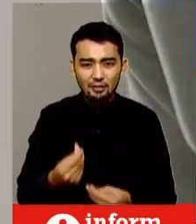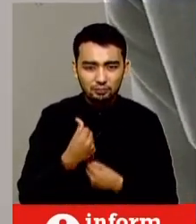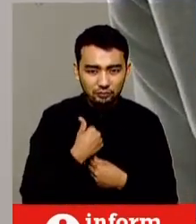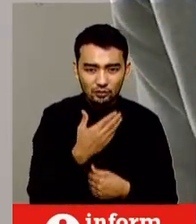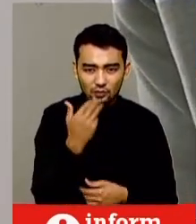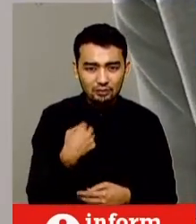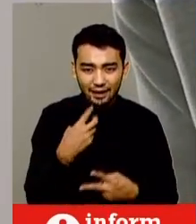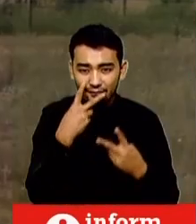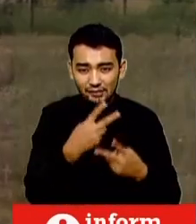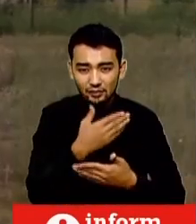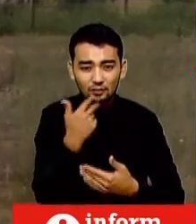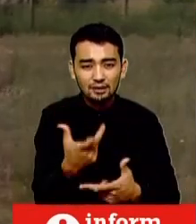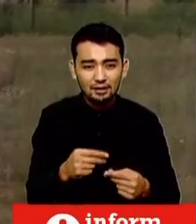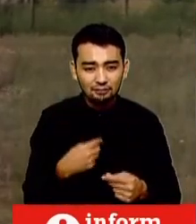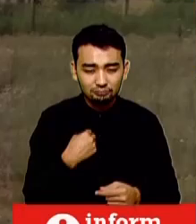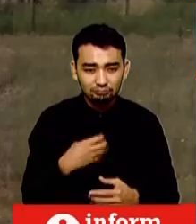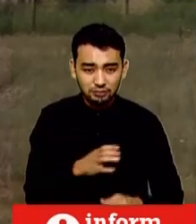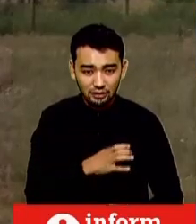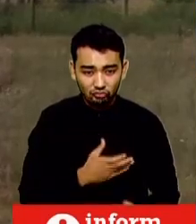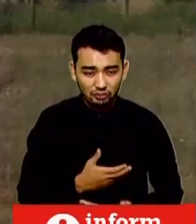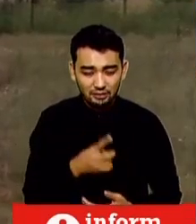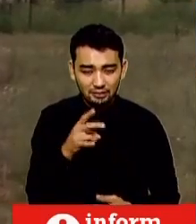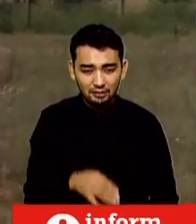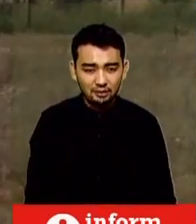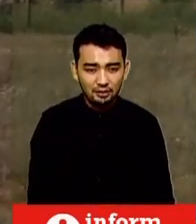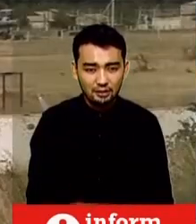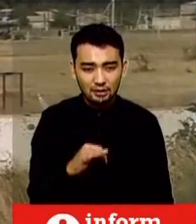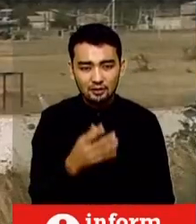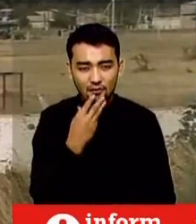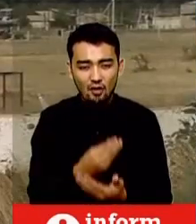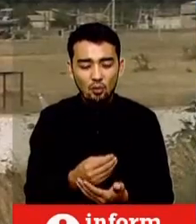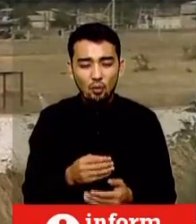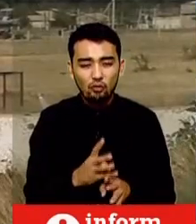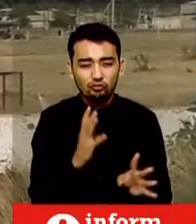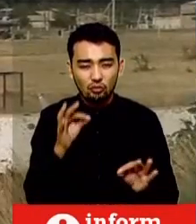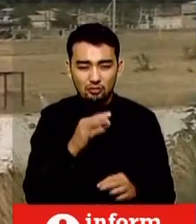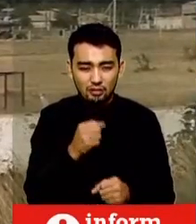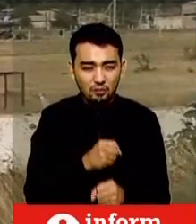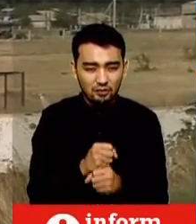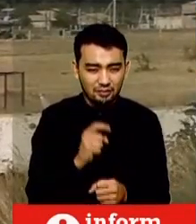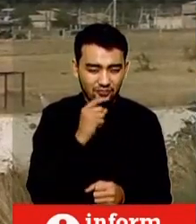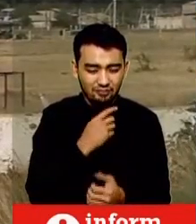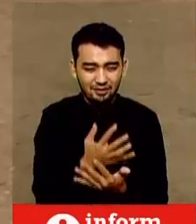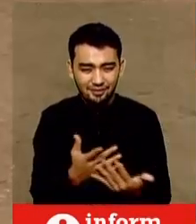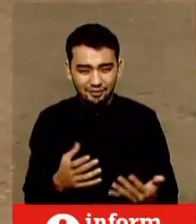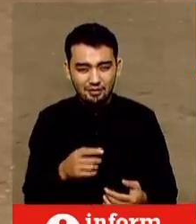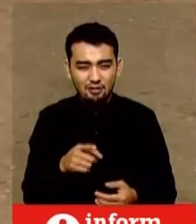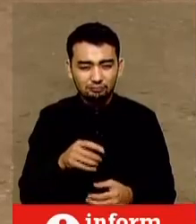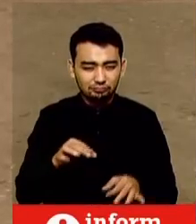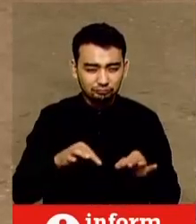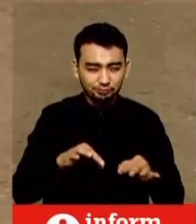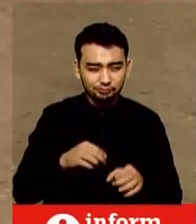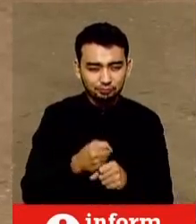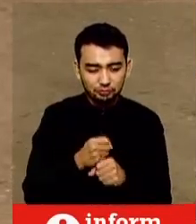нефти, ничего я не вижу. Проектировщики, в свою очередь, настаивают на геолого-разведывательных работах. Основанием для их проведения